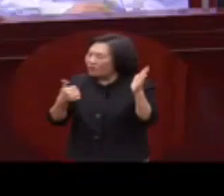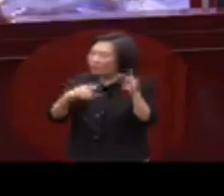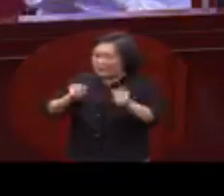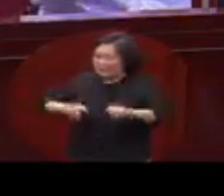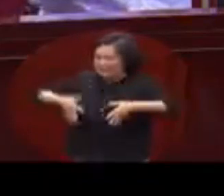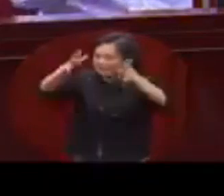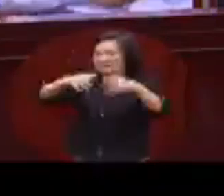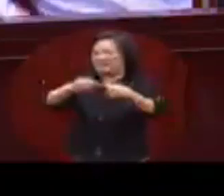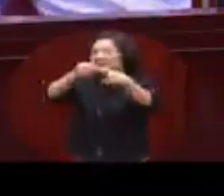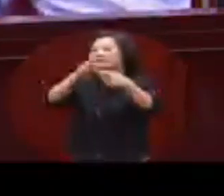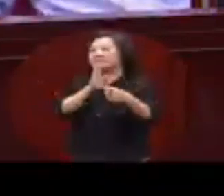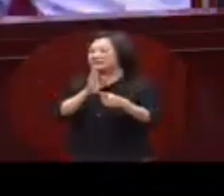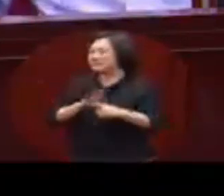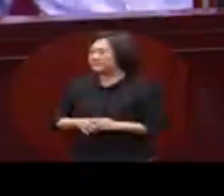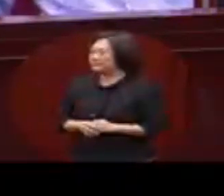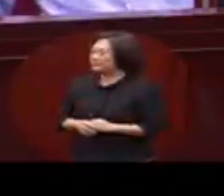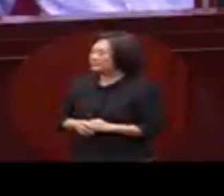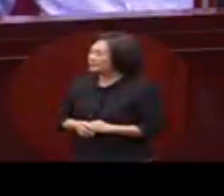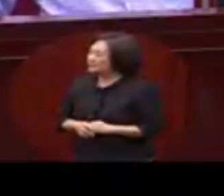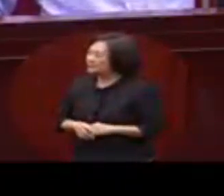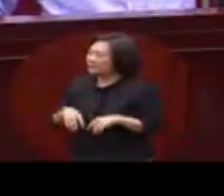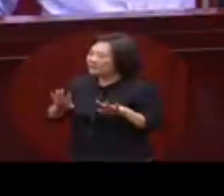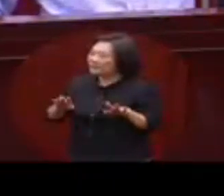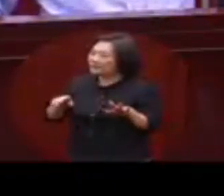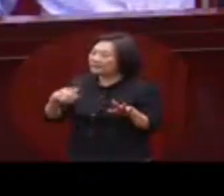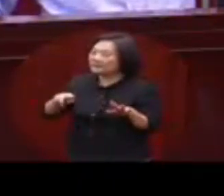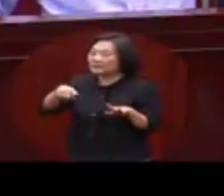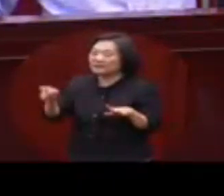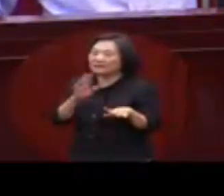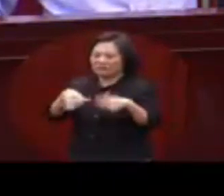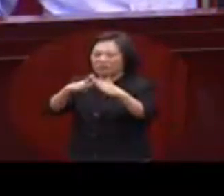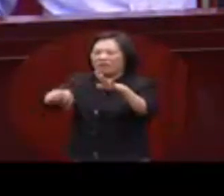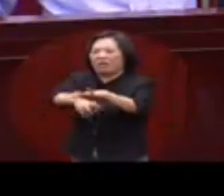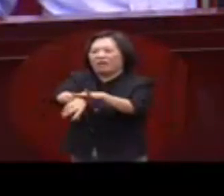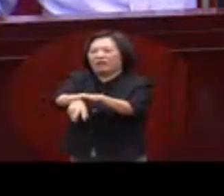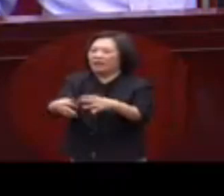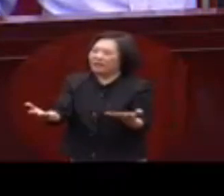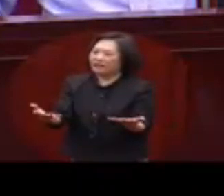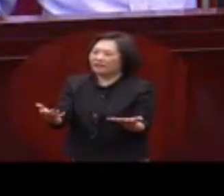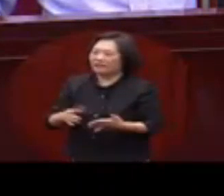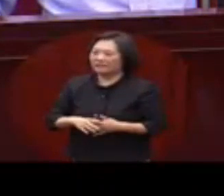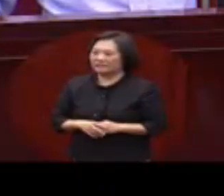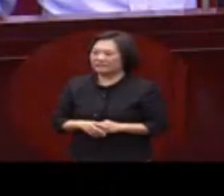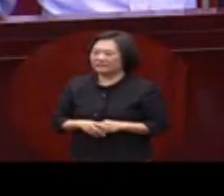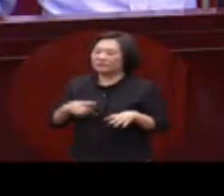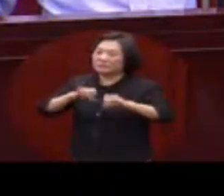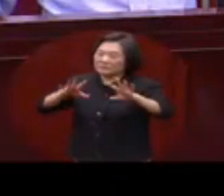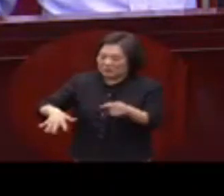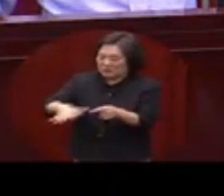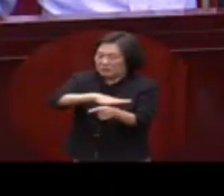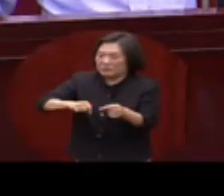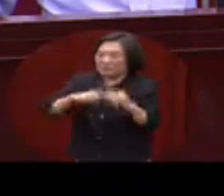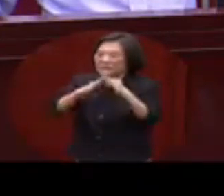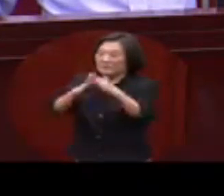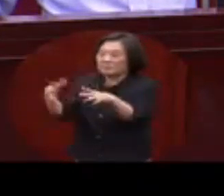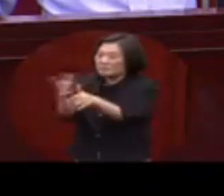栋哦，大概是重点。这个空污啊 ，PM 2.5 啊，要跟大家讲啊，全台湾六度啊